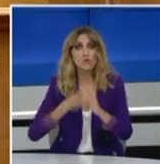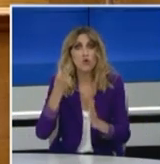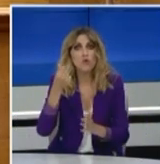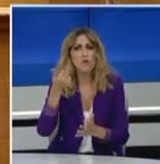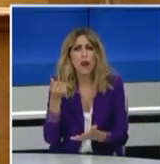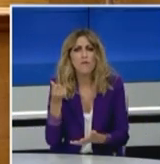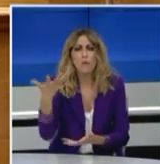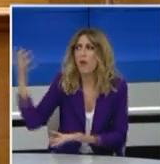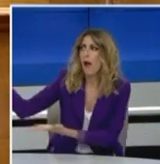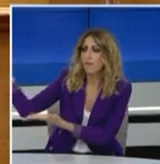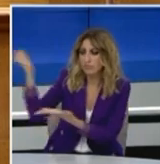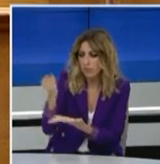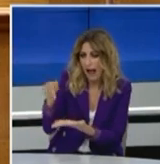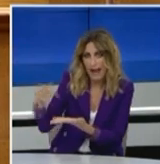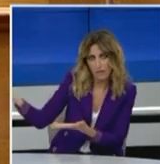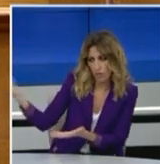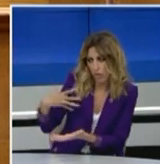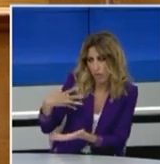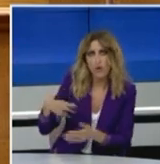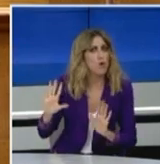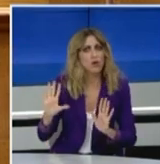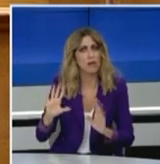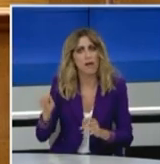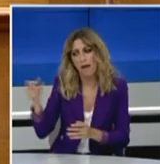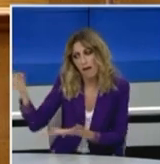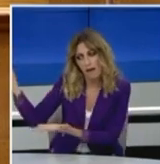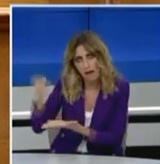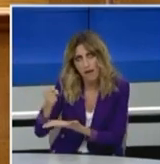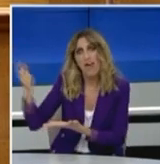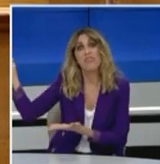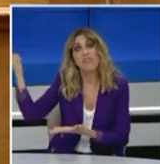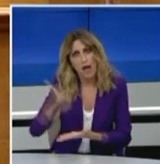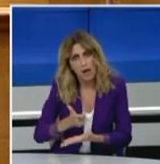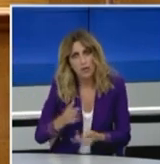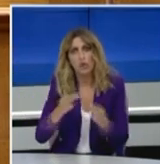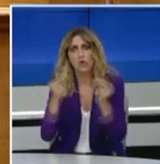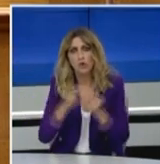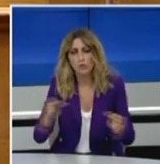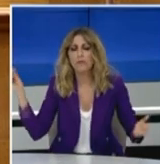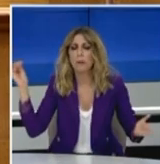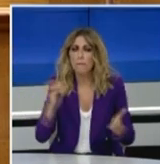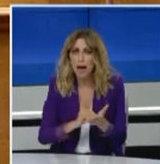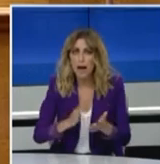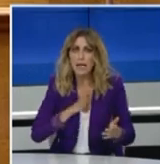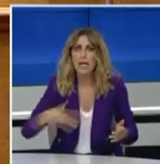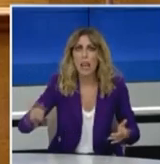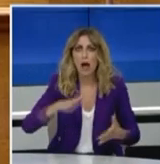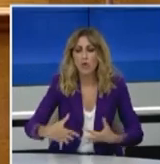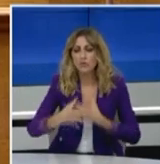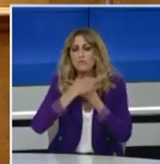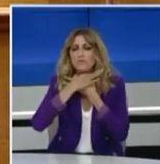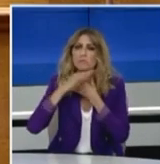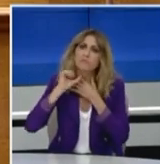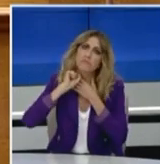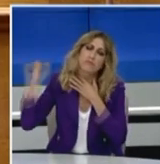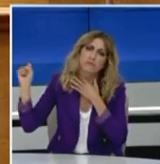ούτε δωρεά, ούτε δανεικά και αγύριστα. Είναι νέα θηλιά στο λαιμό του λαού, ο οποίος θα